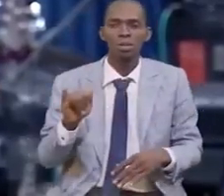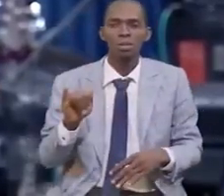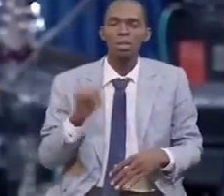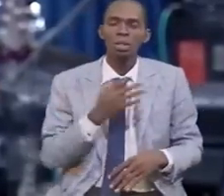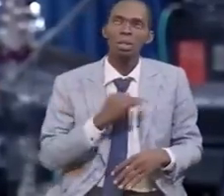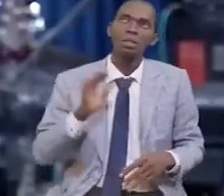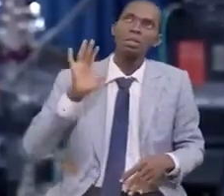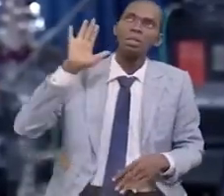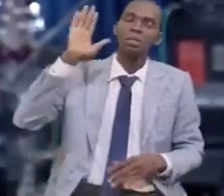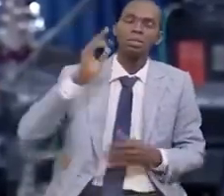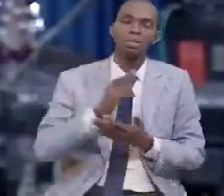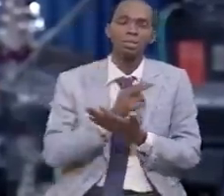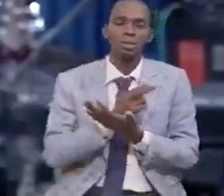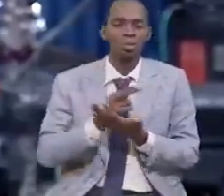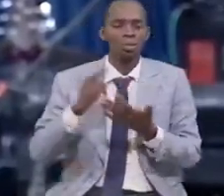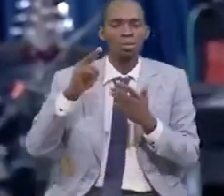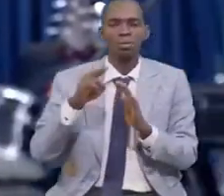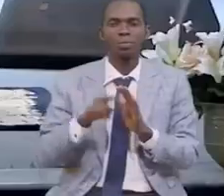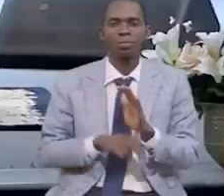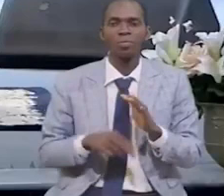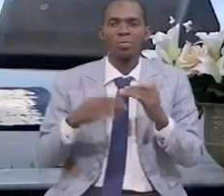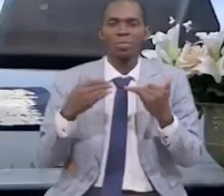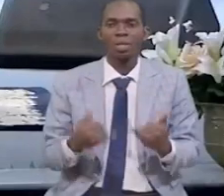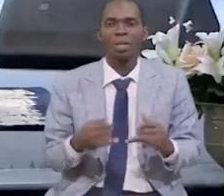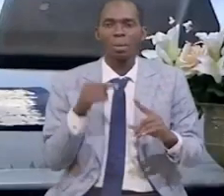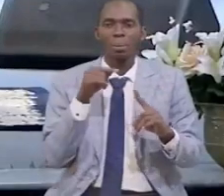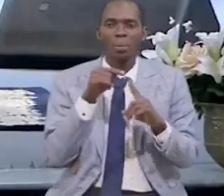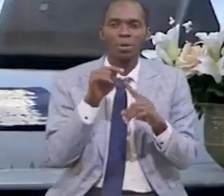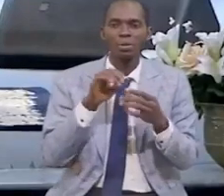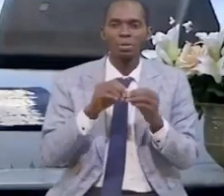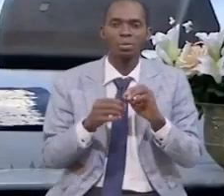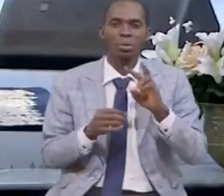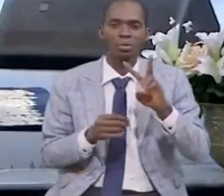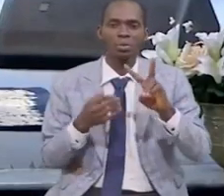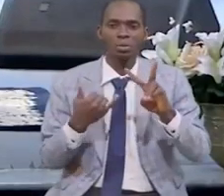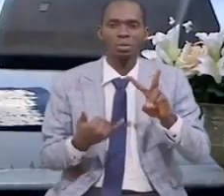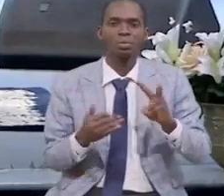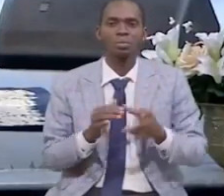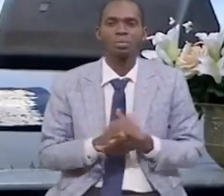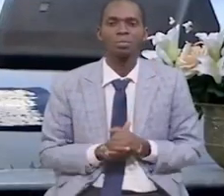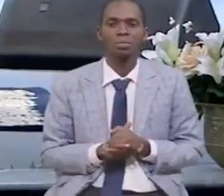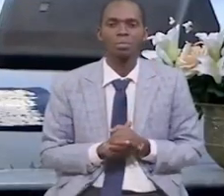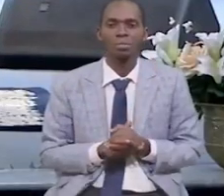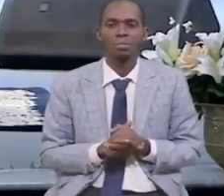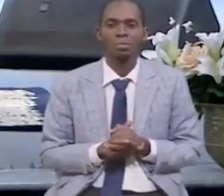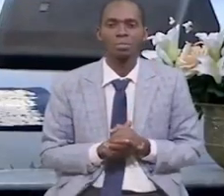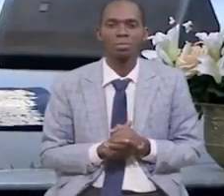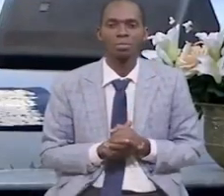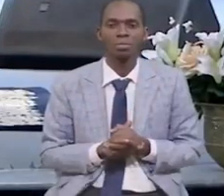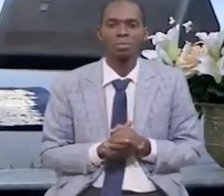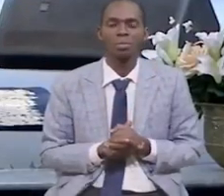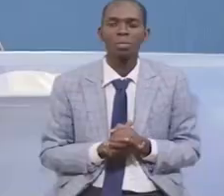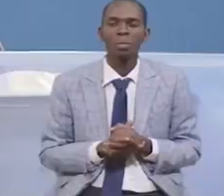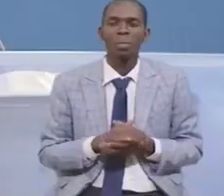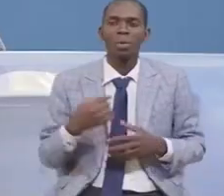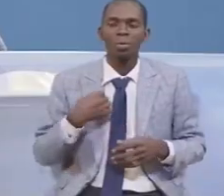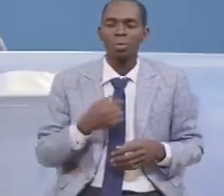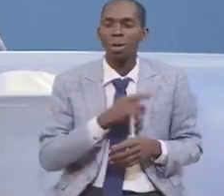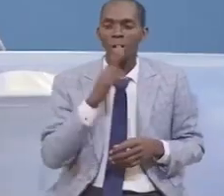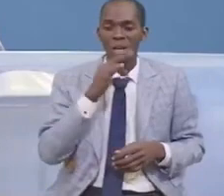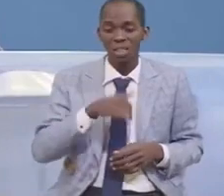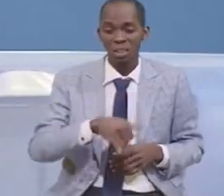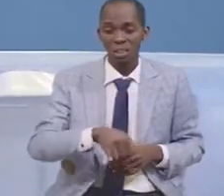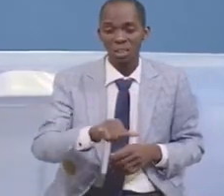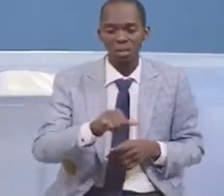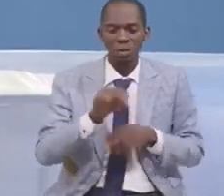the holiness, అలాగే పరిశుద్ధత మీద. I come to point number 2. ఇప్పుడు మనం రెండవ అంశానికి వస్తున్నాం. Still watching.